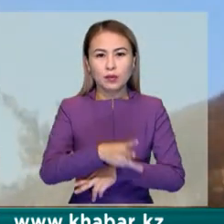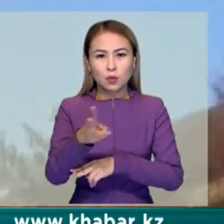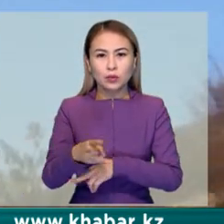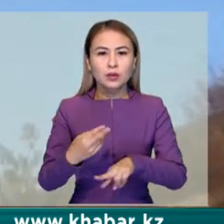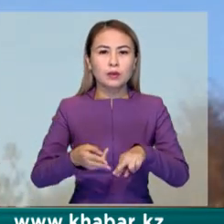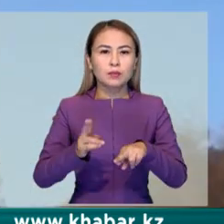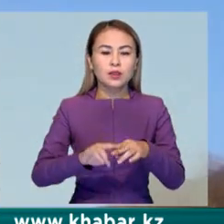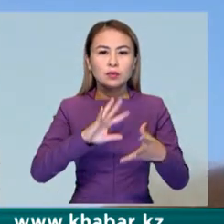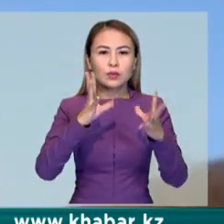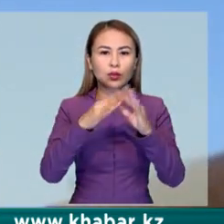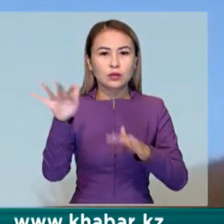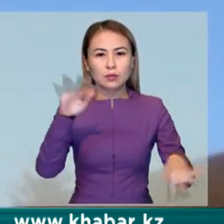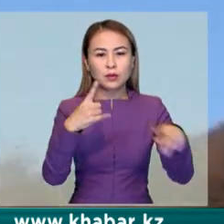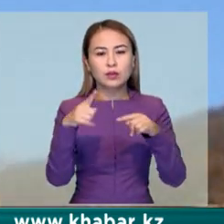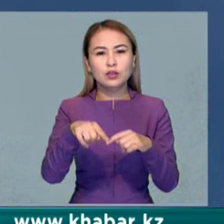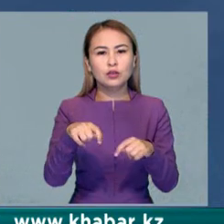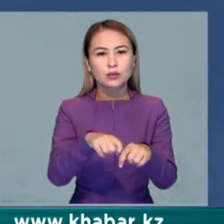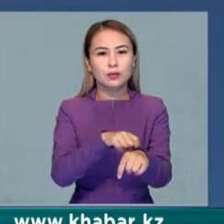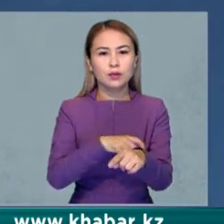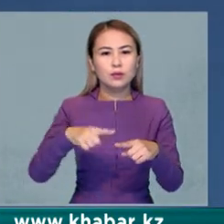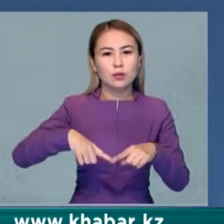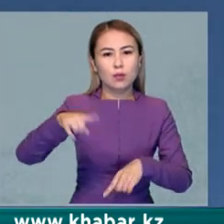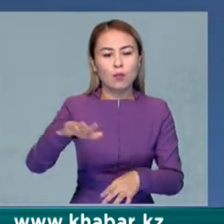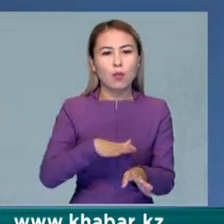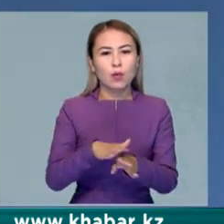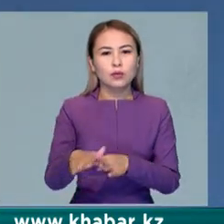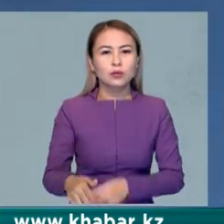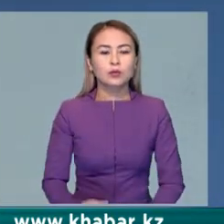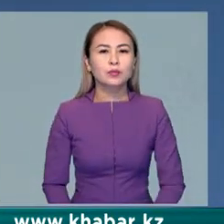тау бөктерінің 1000 шаршы метр аумағын жалмап үлгерді.